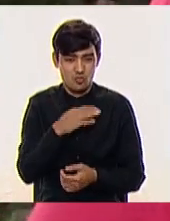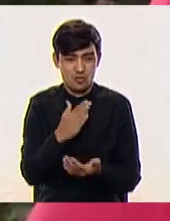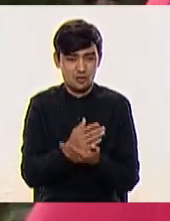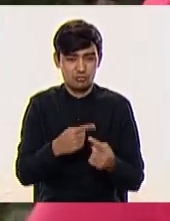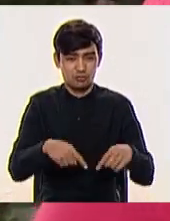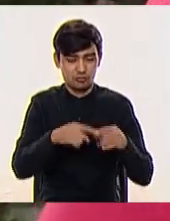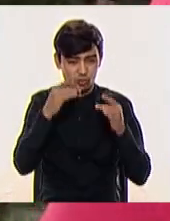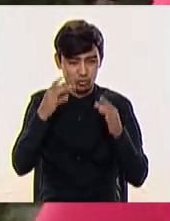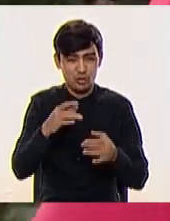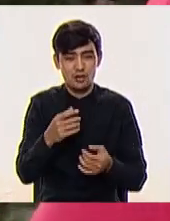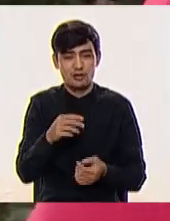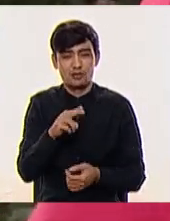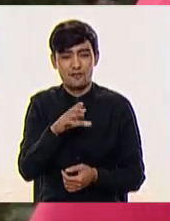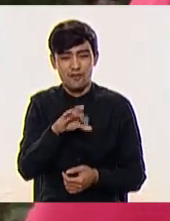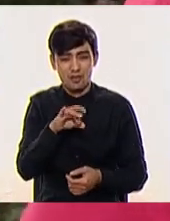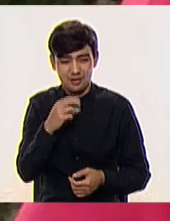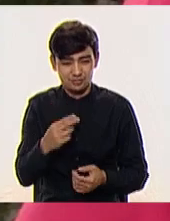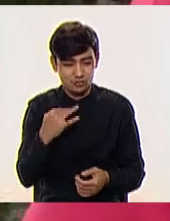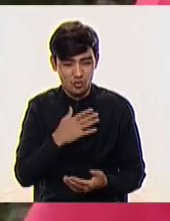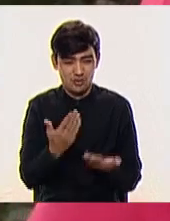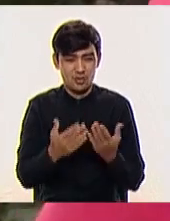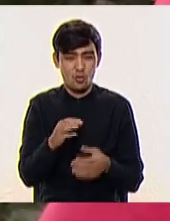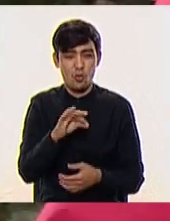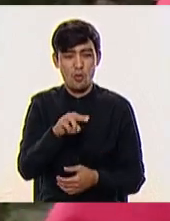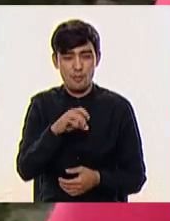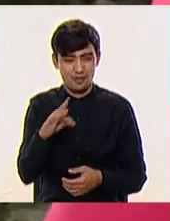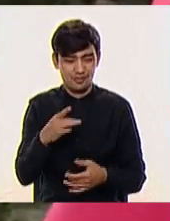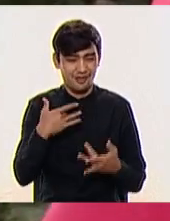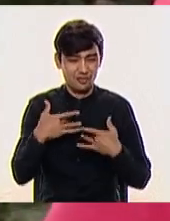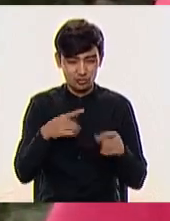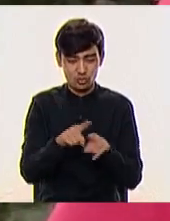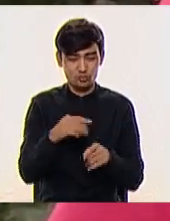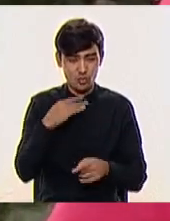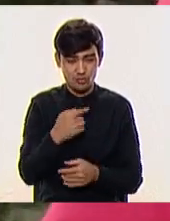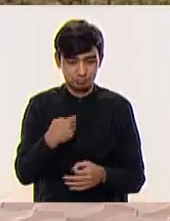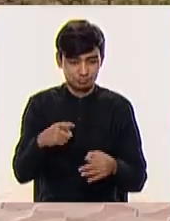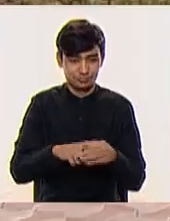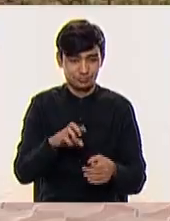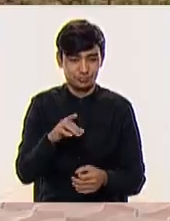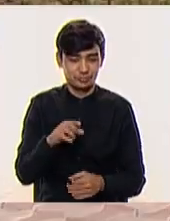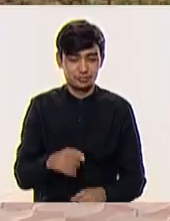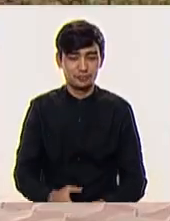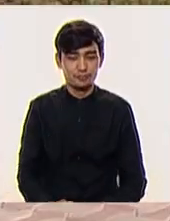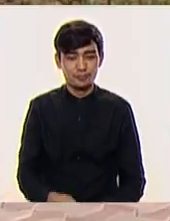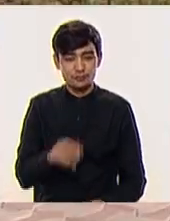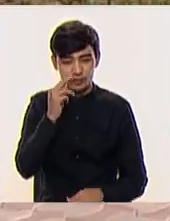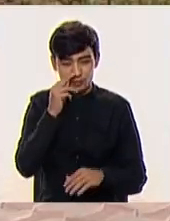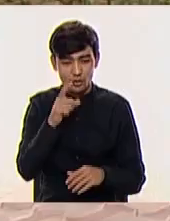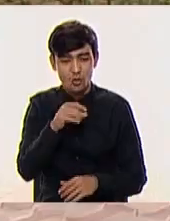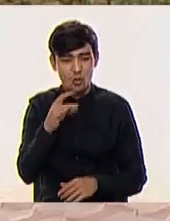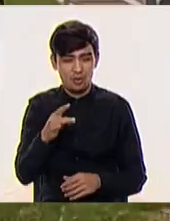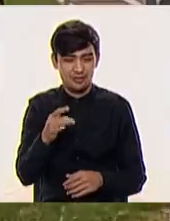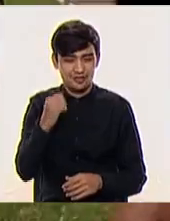отделов культуры, дворцы там, или филармония, или оперный театр. Ну, куда-нибудь нас прикрепили. Шымкентскому